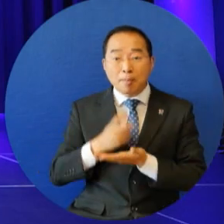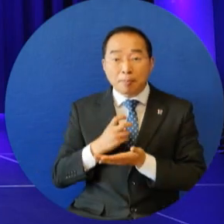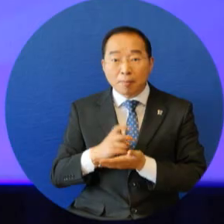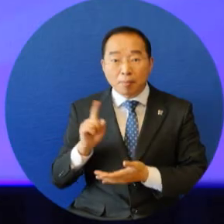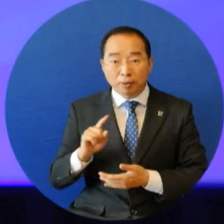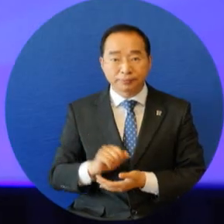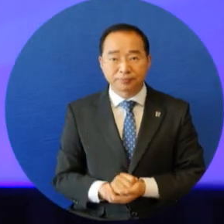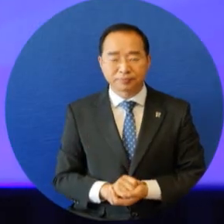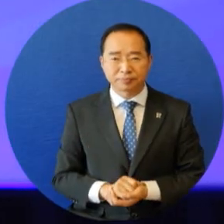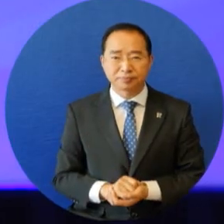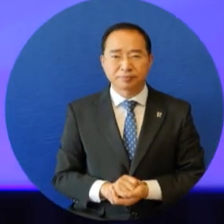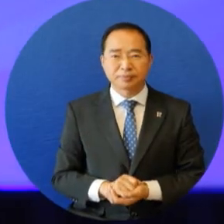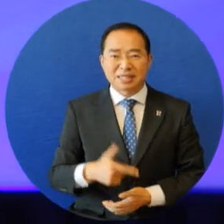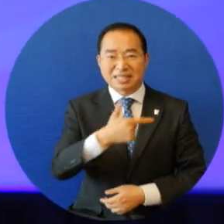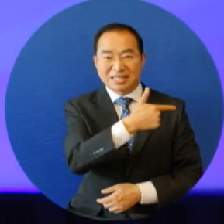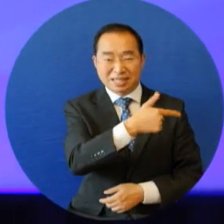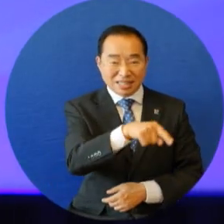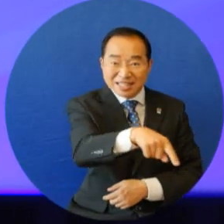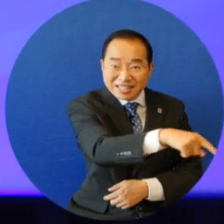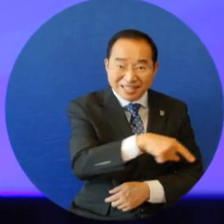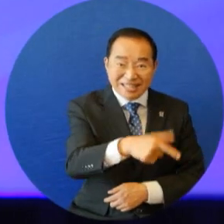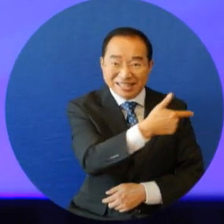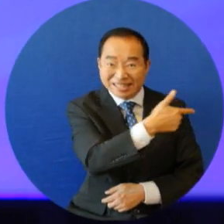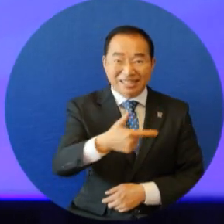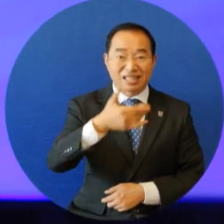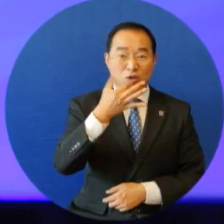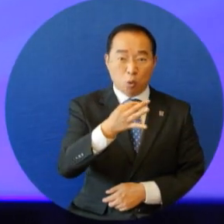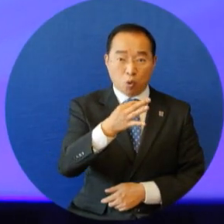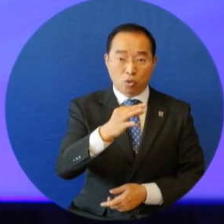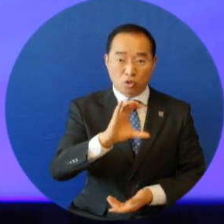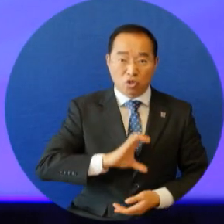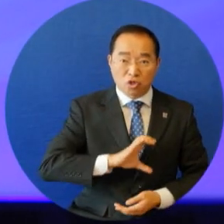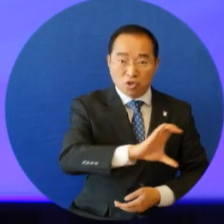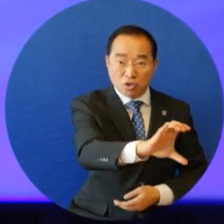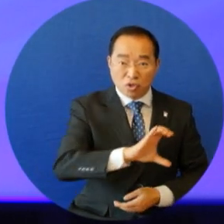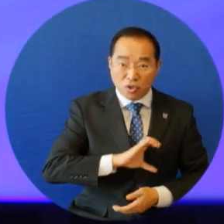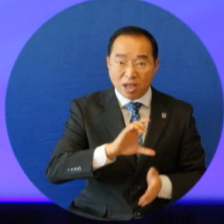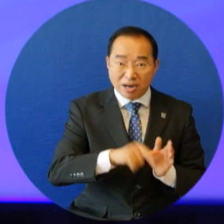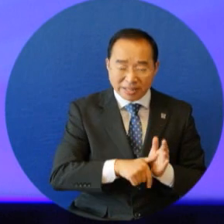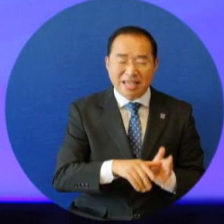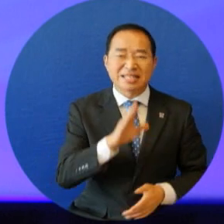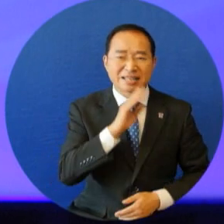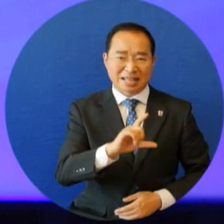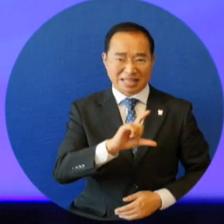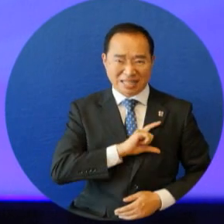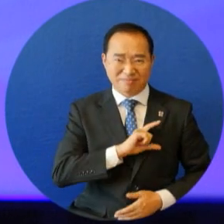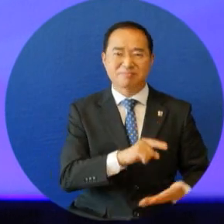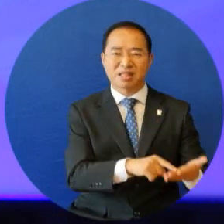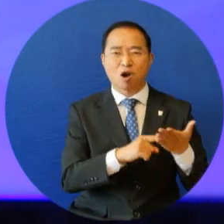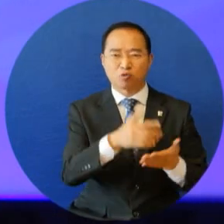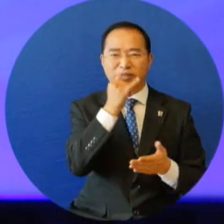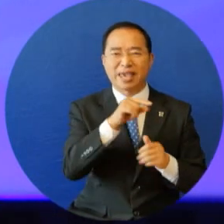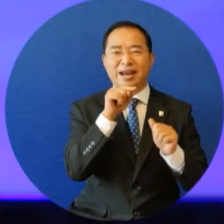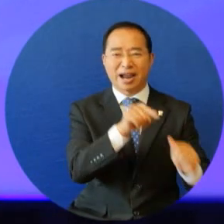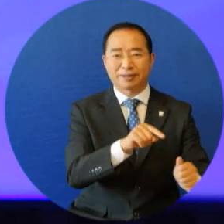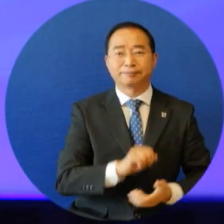하면 큰 돈을 거래할 적에는 실명 전자지갑으로만